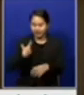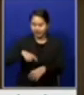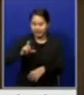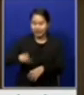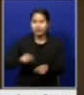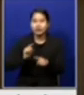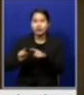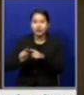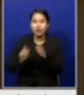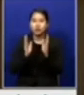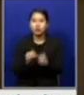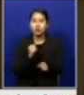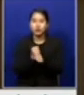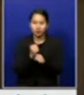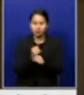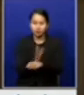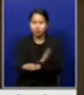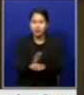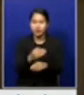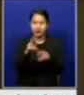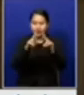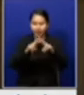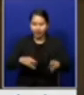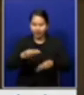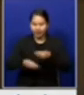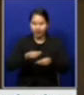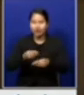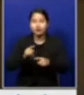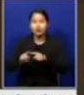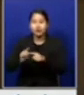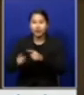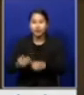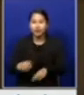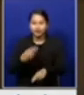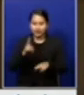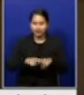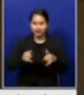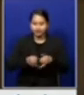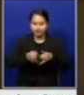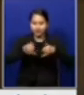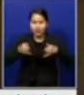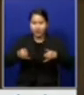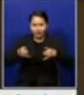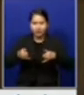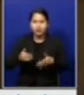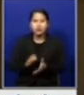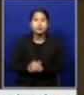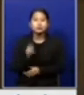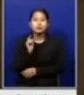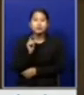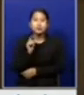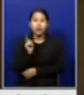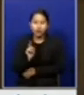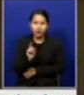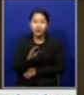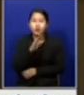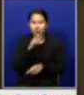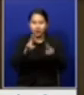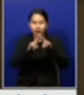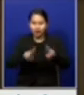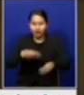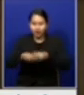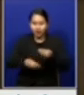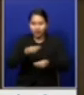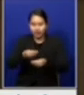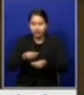าซึ่งให้นั่งเว้นกันแน่นอนที่สุดครับถ้าหากว่าร้านค้าดังกล่าวไม่สามารถจะทำธุรกิจได้เกษตรก